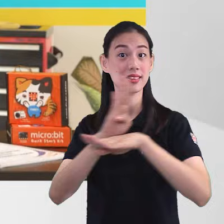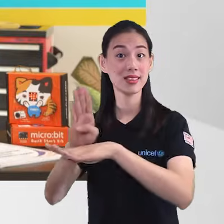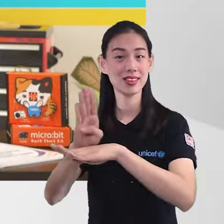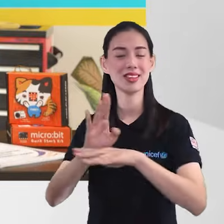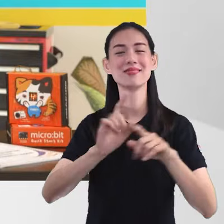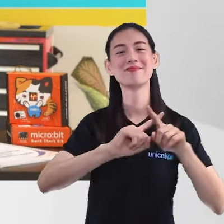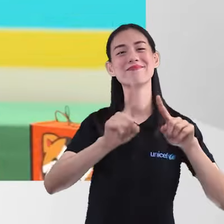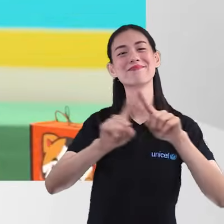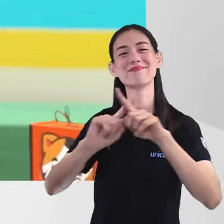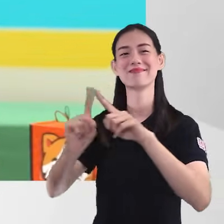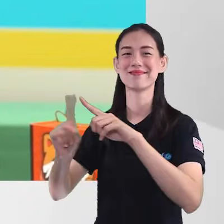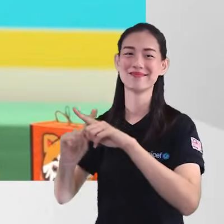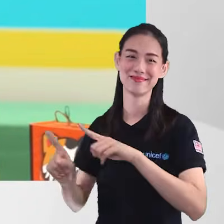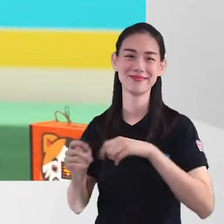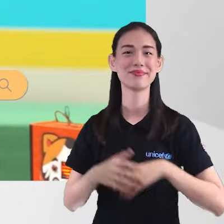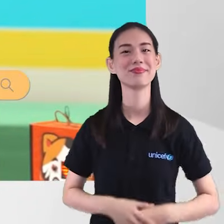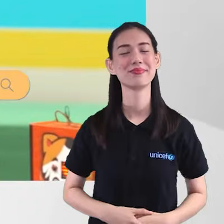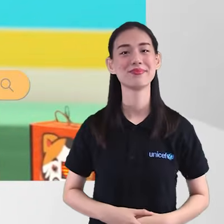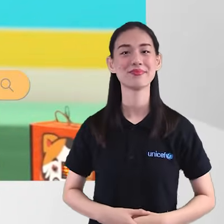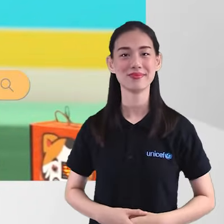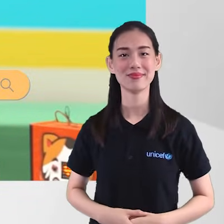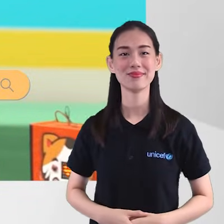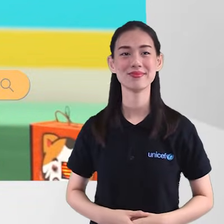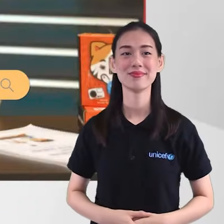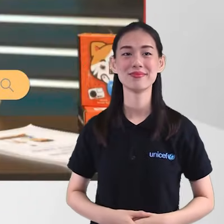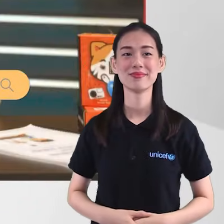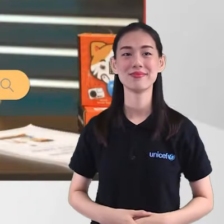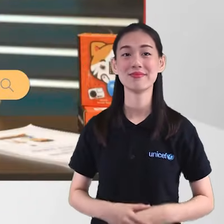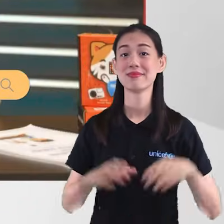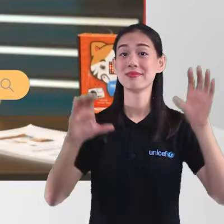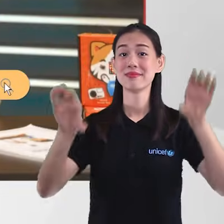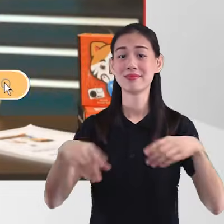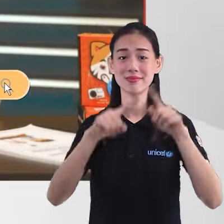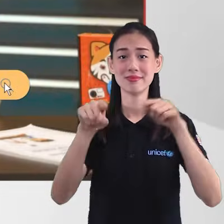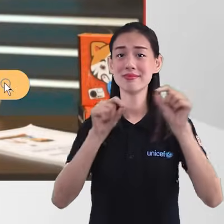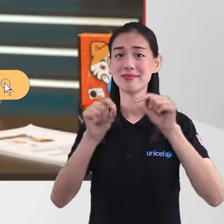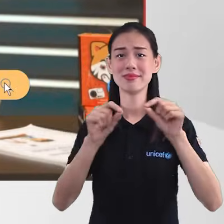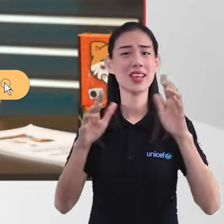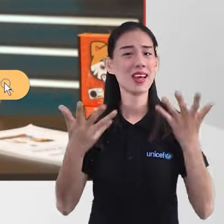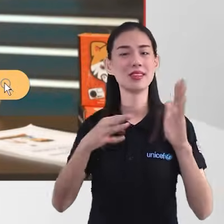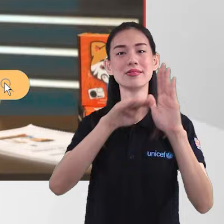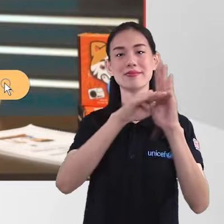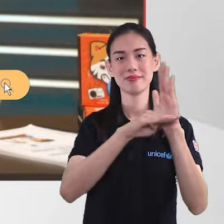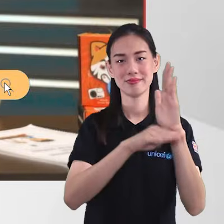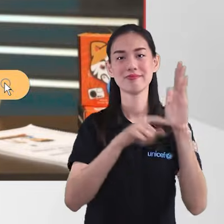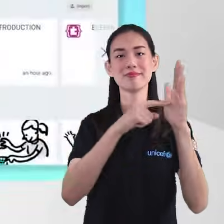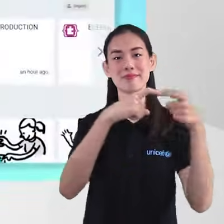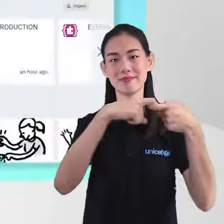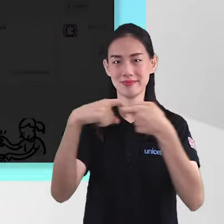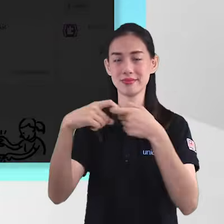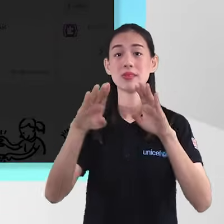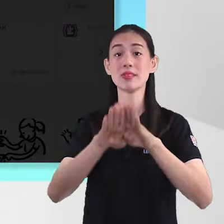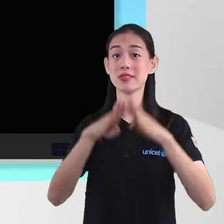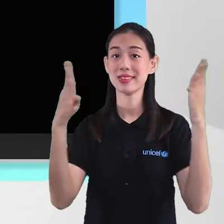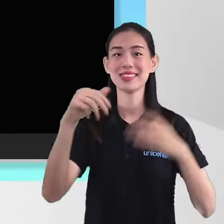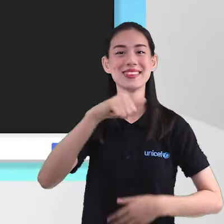baby shark dan banyak lagi. Bagi siri Microbit kali ini, kita akan mengatur Microbit dengan menggunakan pengatur caraan berasaskan blok. Buka aplikasi